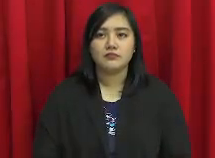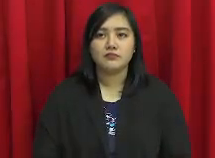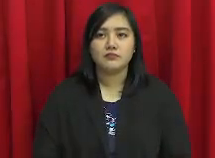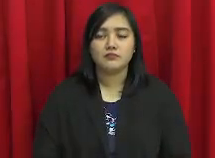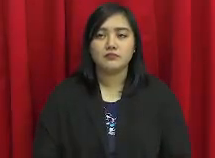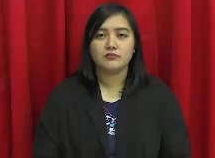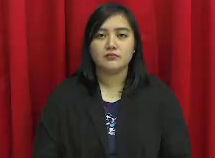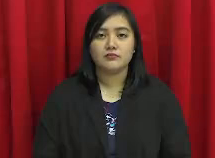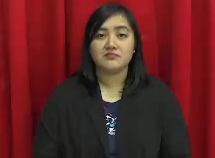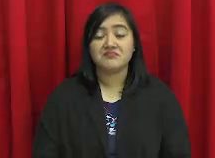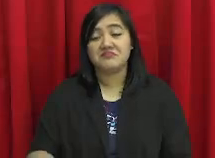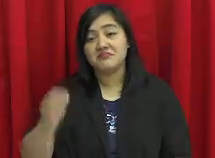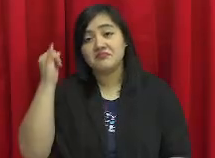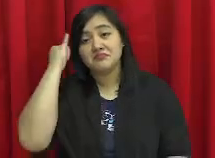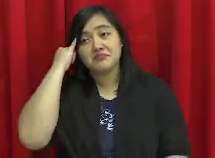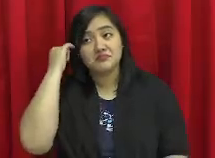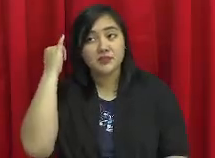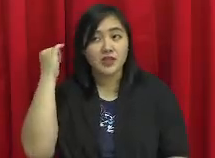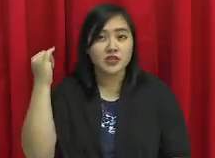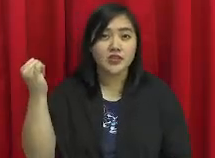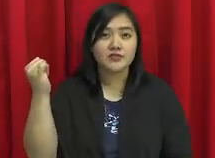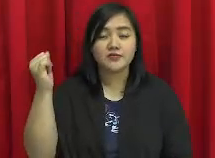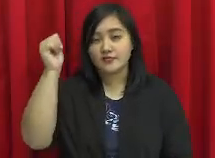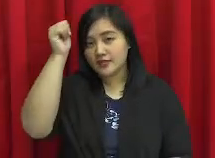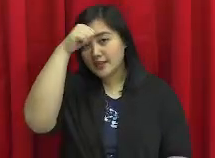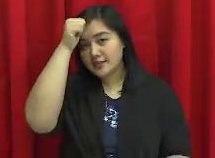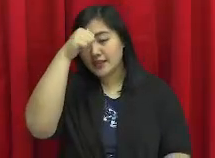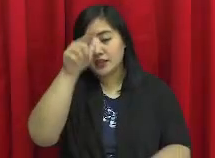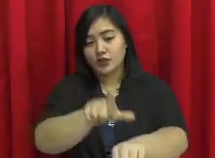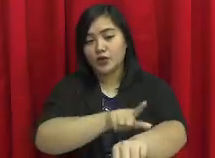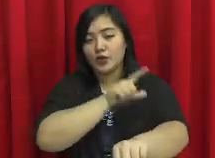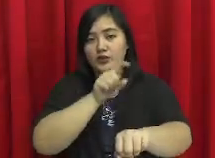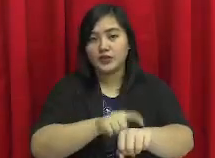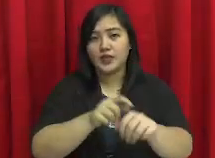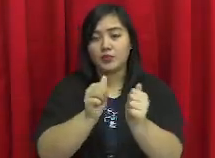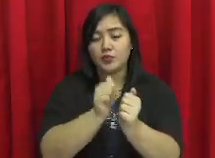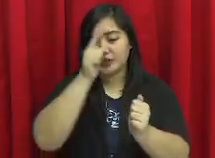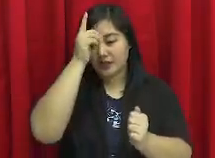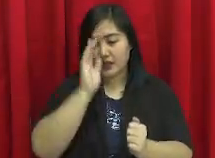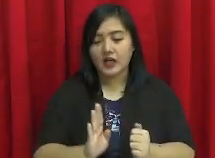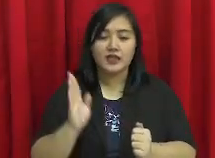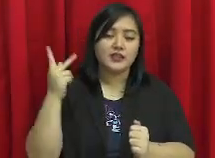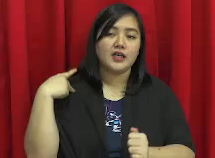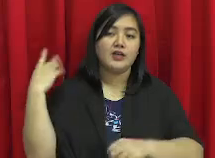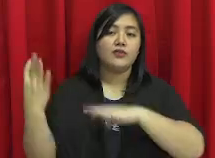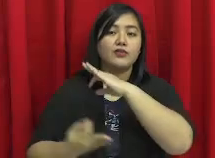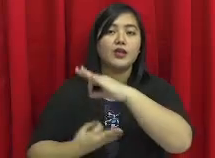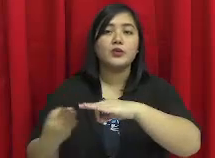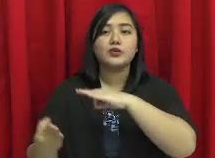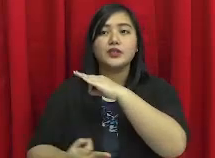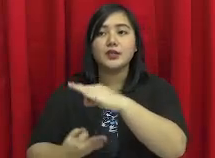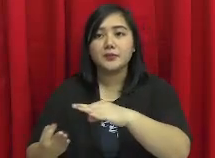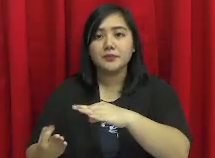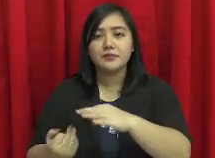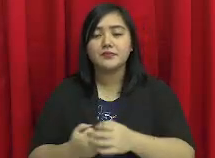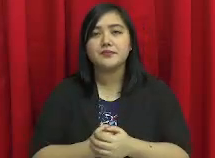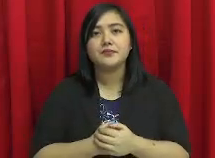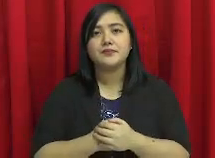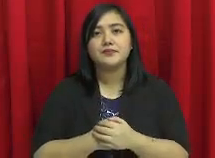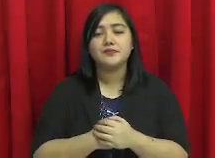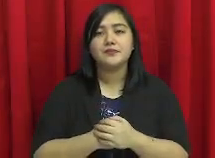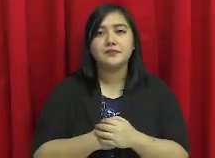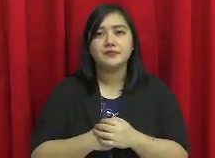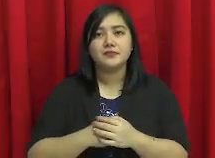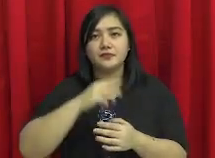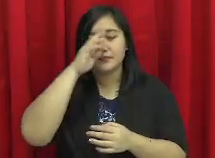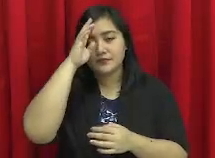matagal ang Diyos, Garden of Eden. May fellowship sila ng Diyos. You see, Kaya nga sa kaya nga